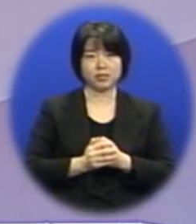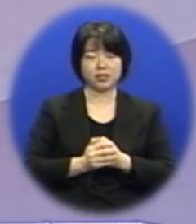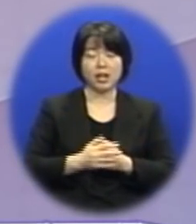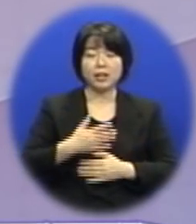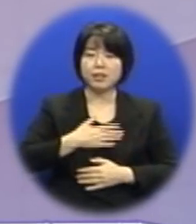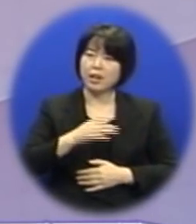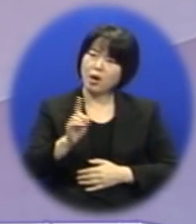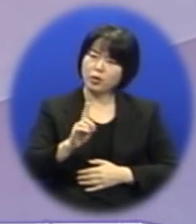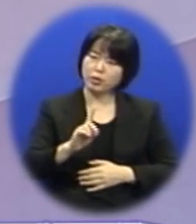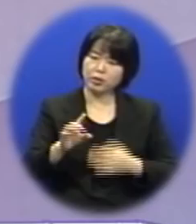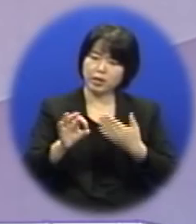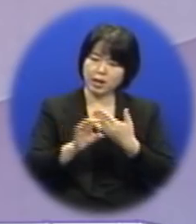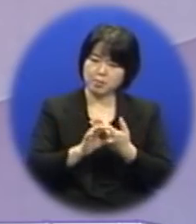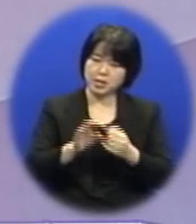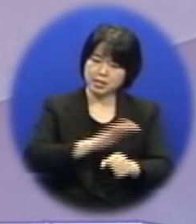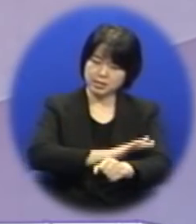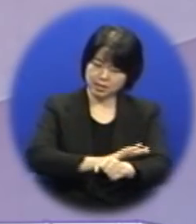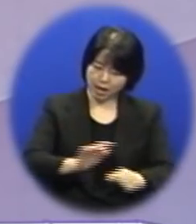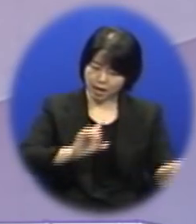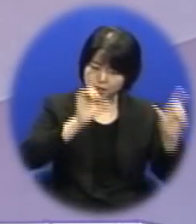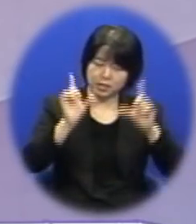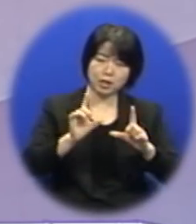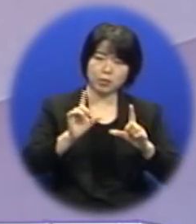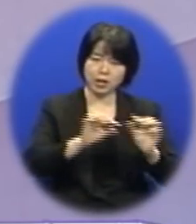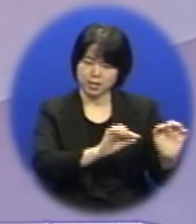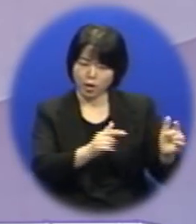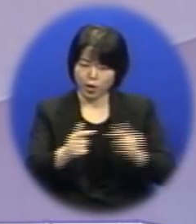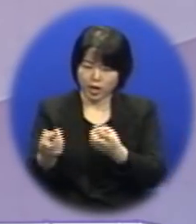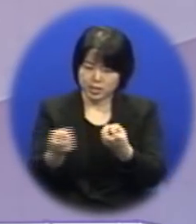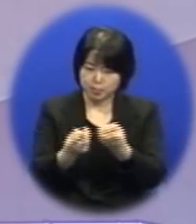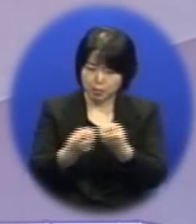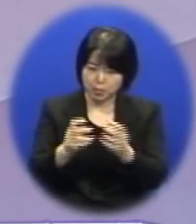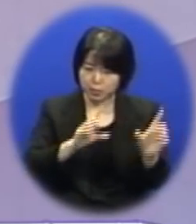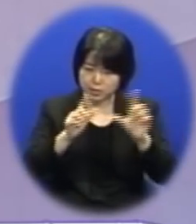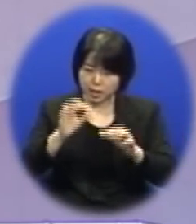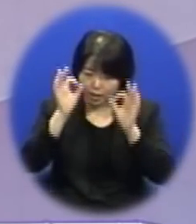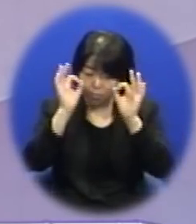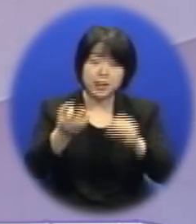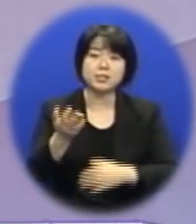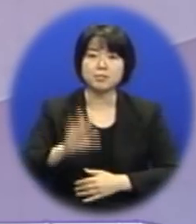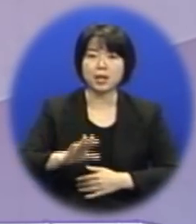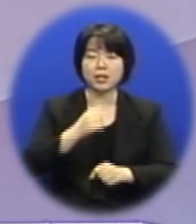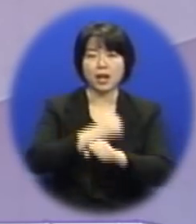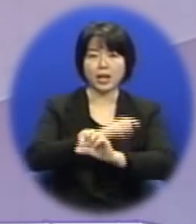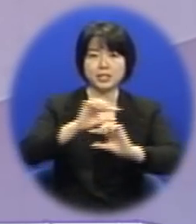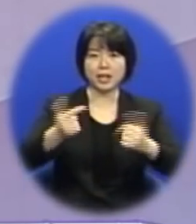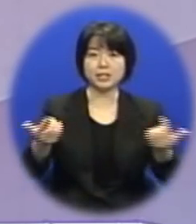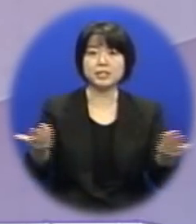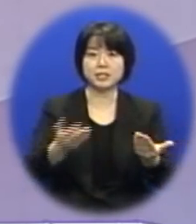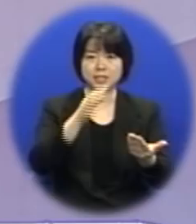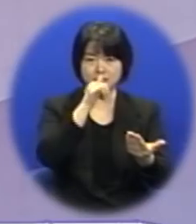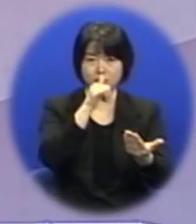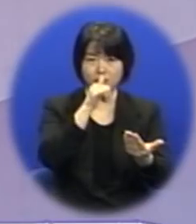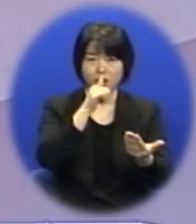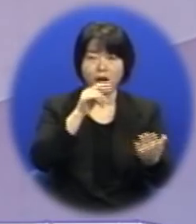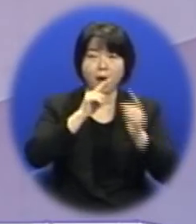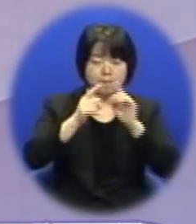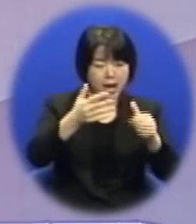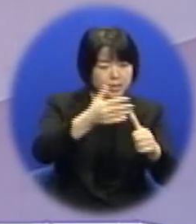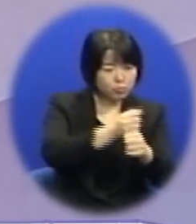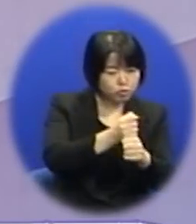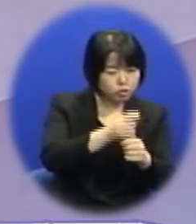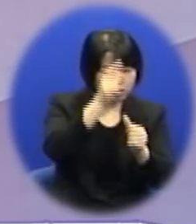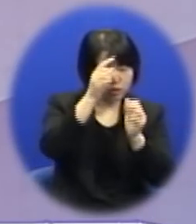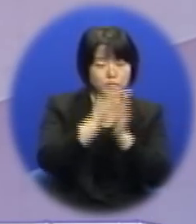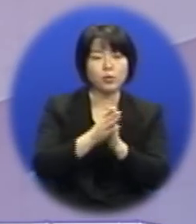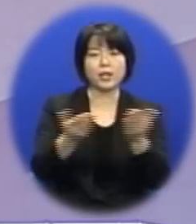내가 어떻게 하면 잘 살아볼까? 별의별 방법으로 다 살아봤지만 안 해본 게 있다니까요. 말씀을 붙들고 기도하는